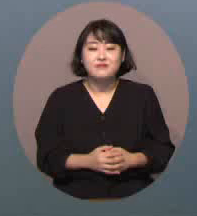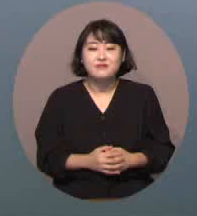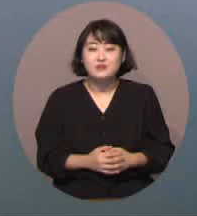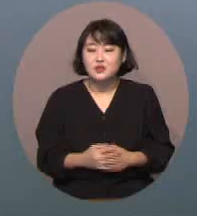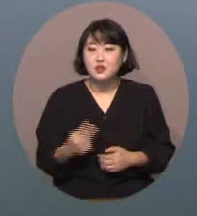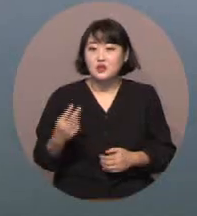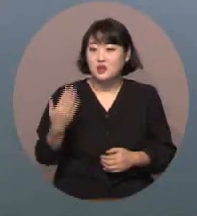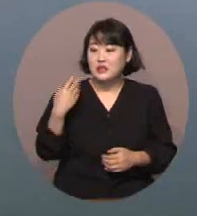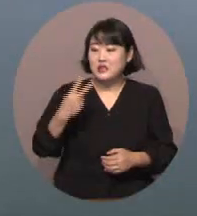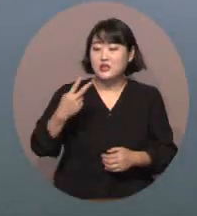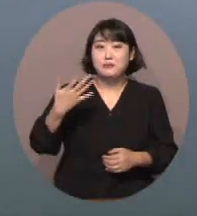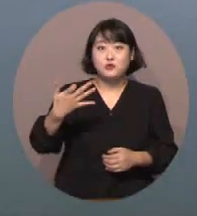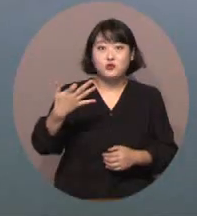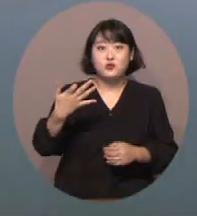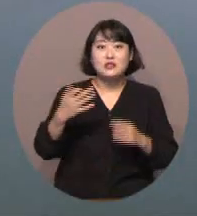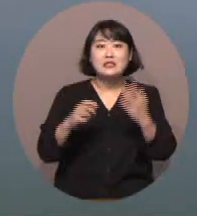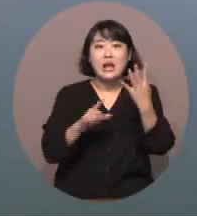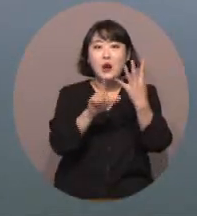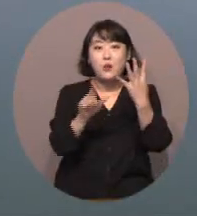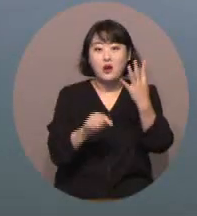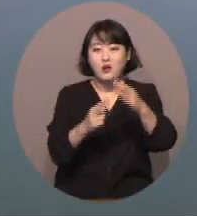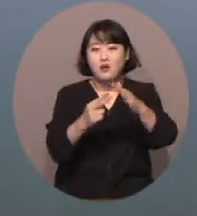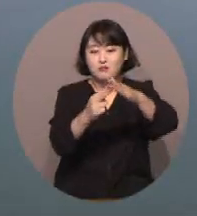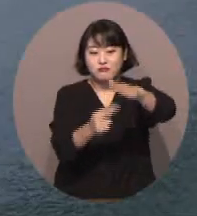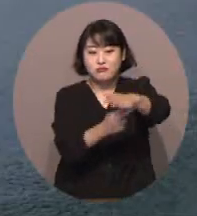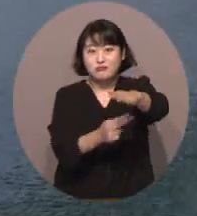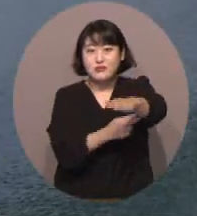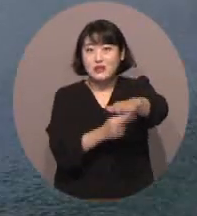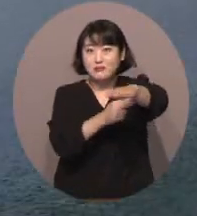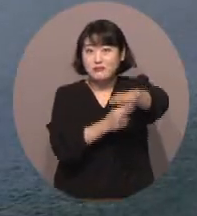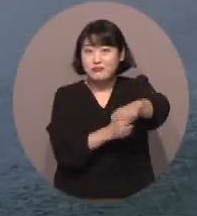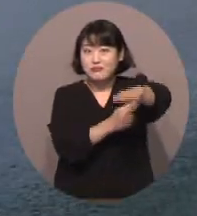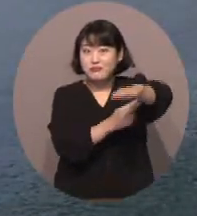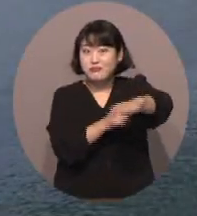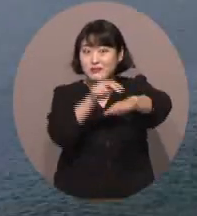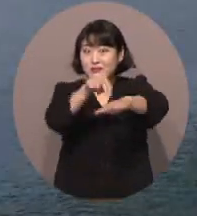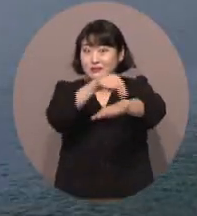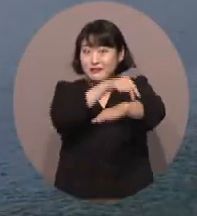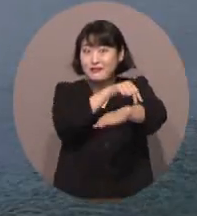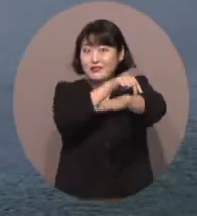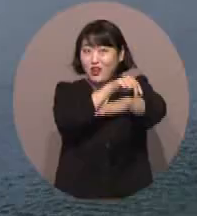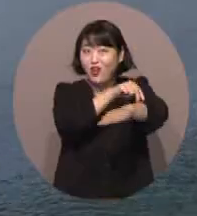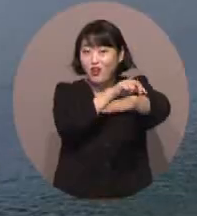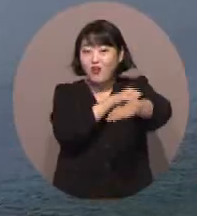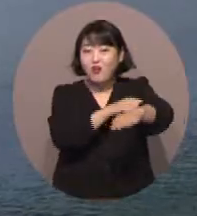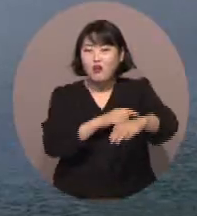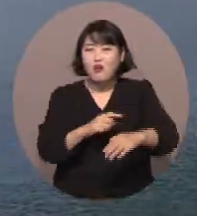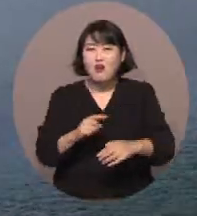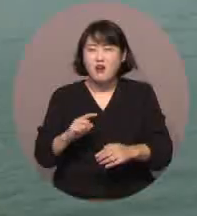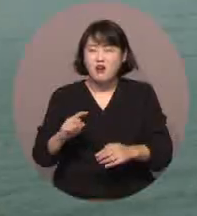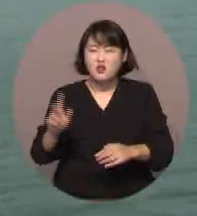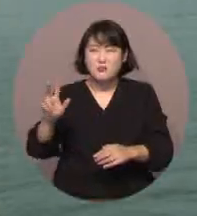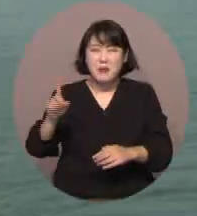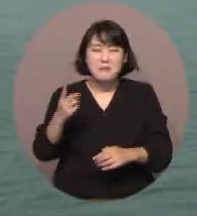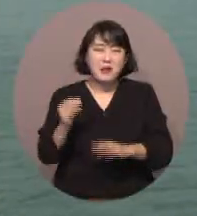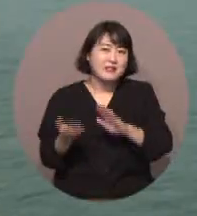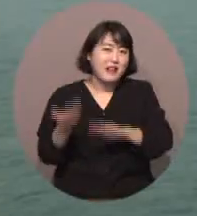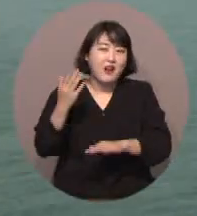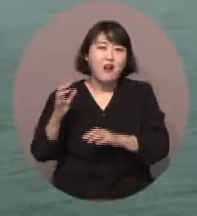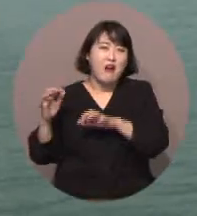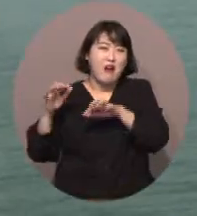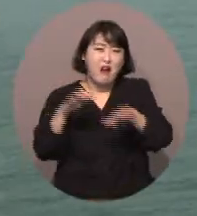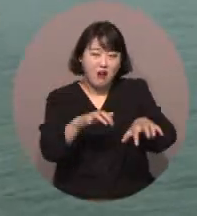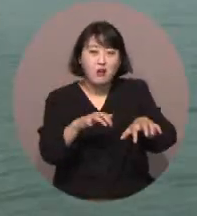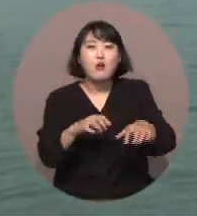지난 2019년 4월 개통된 예당호 출렁다리. 전국 각지에서 수백만 명이 찾고 한국 관광